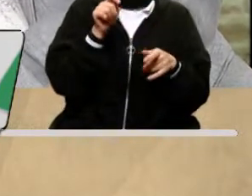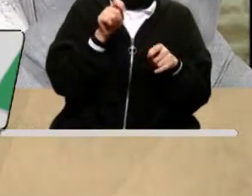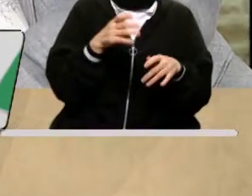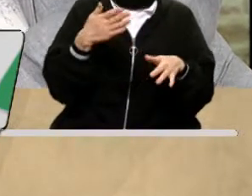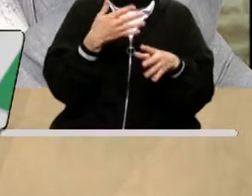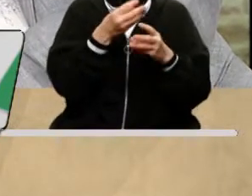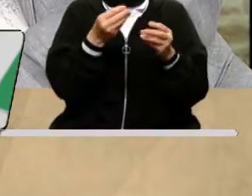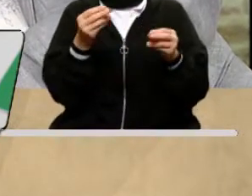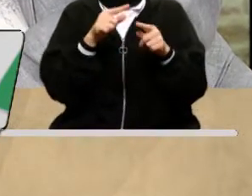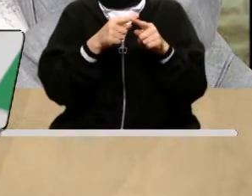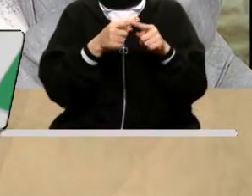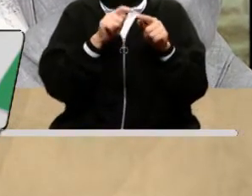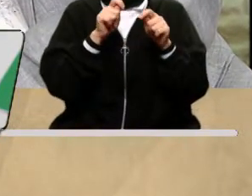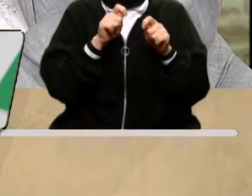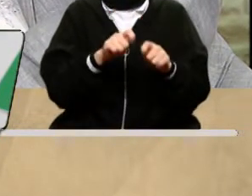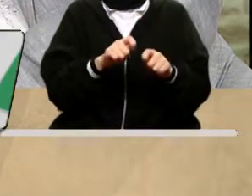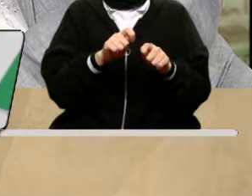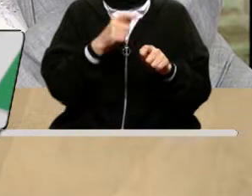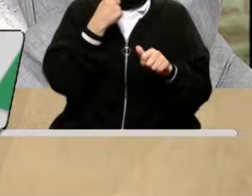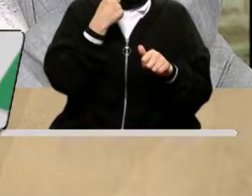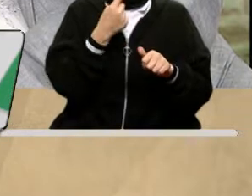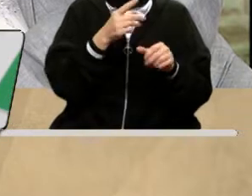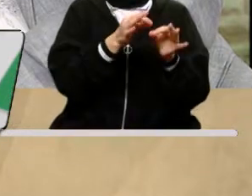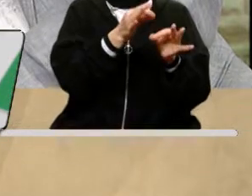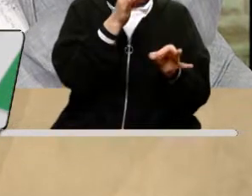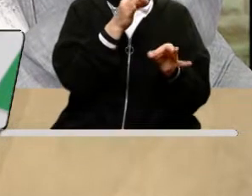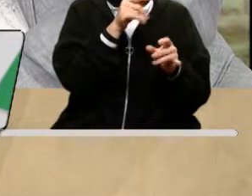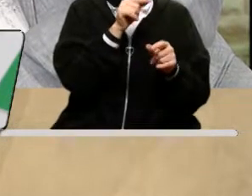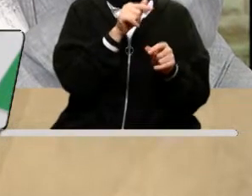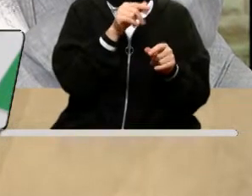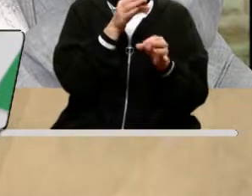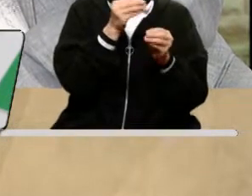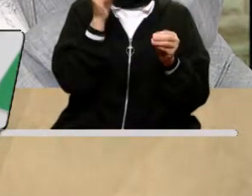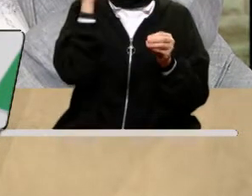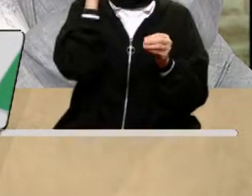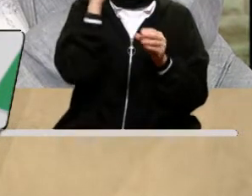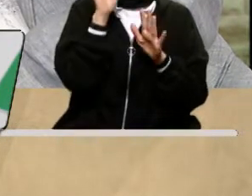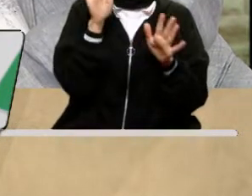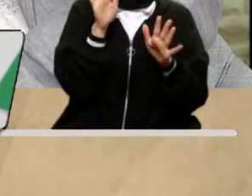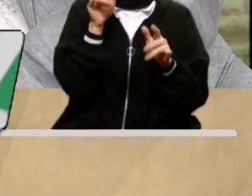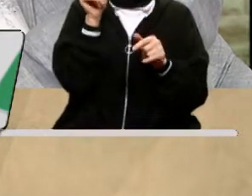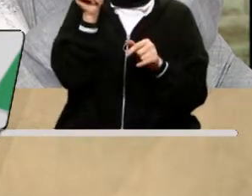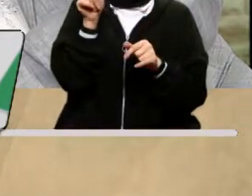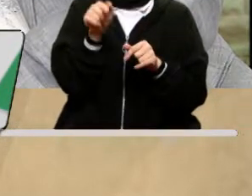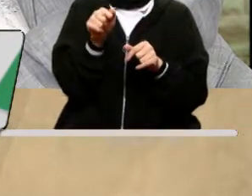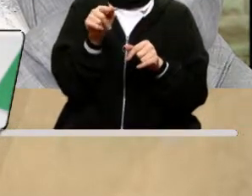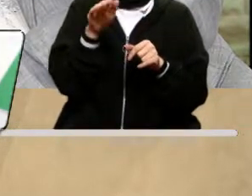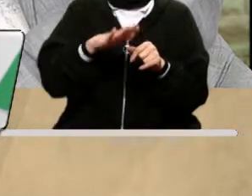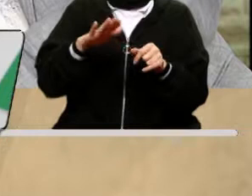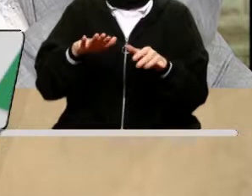matematik yaparsın diyen şeylere pek rağbet etmemelerini öneriyorum. Siz çocuğunuzun ne olduğunu bilirseniz,